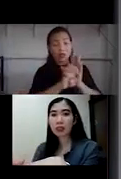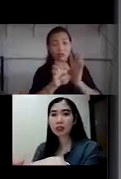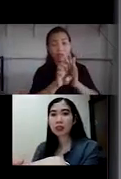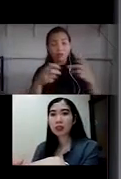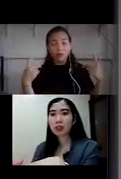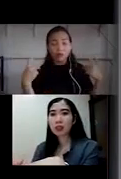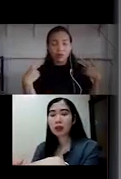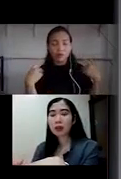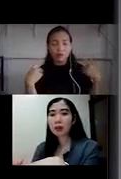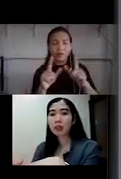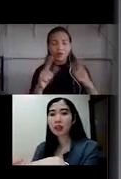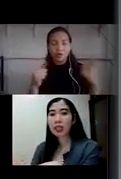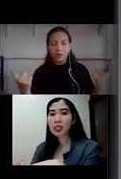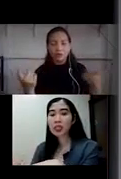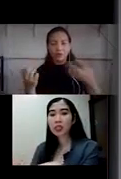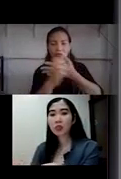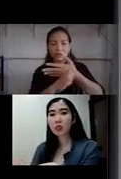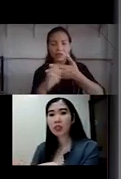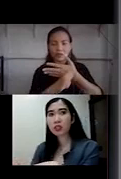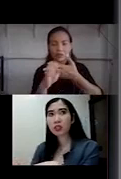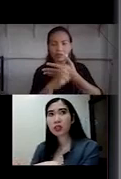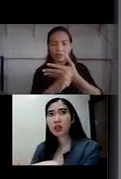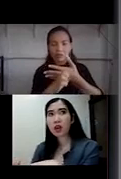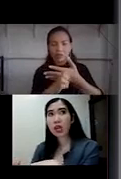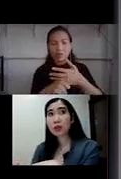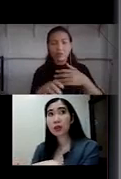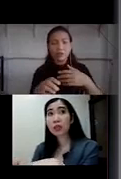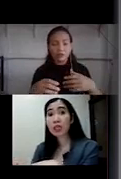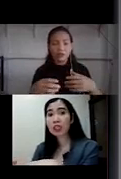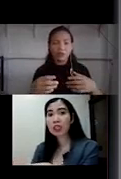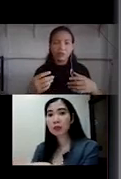email. In our case, DOH